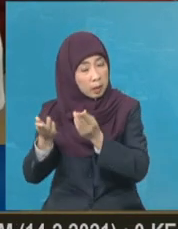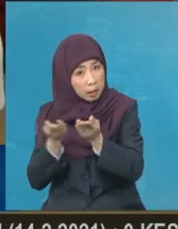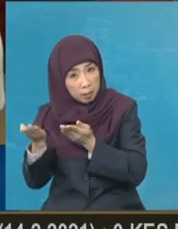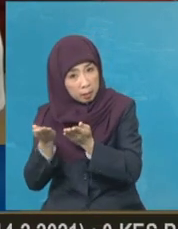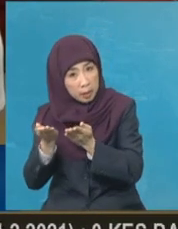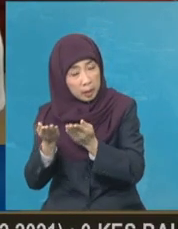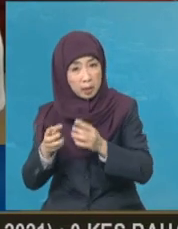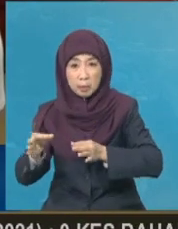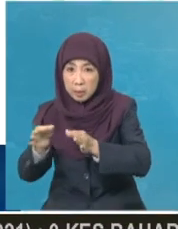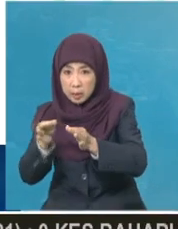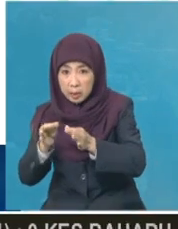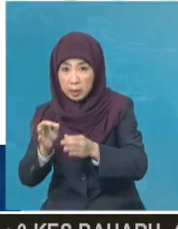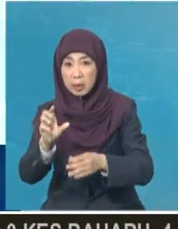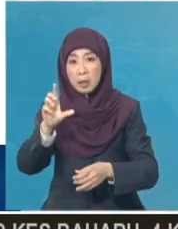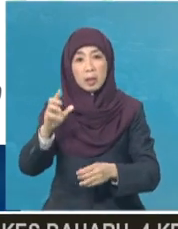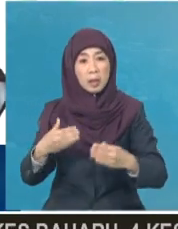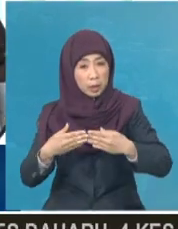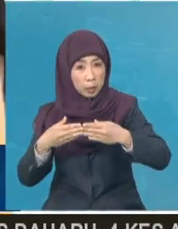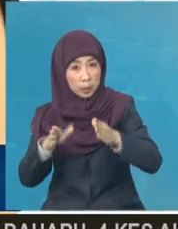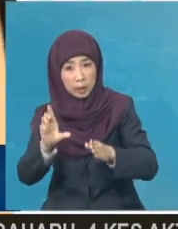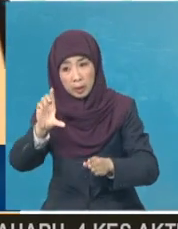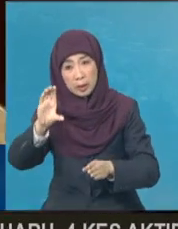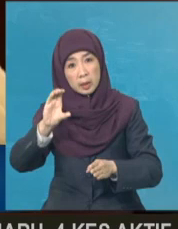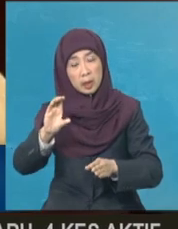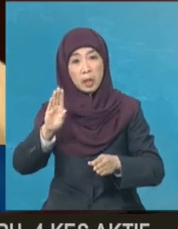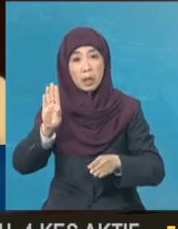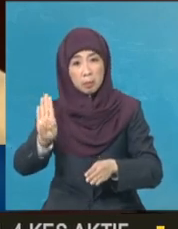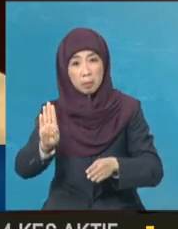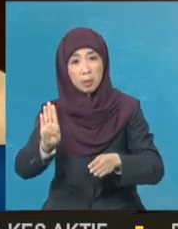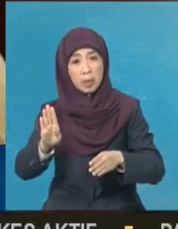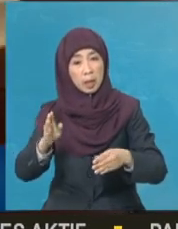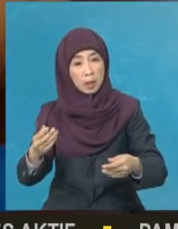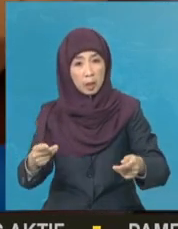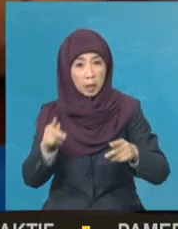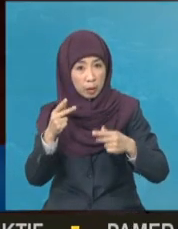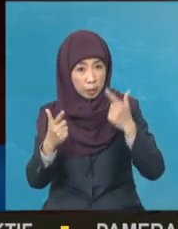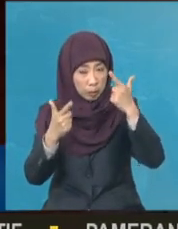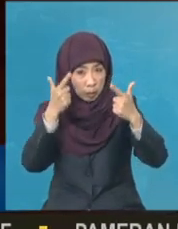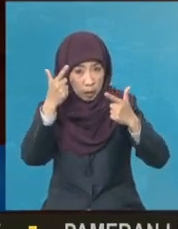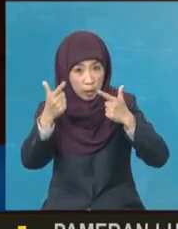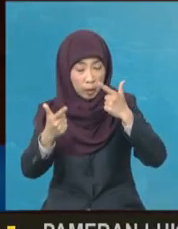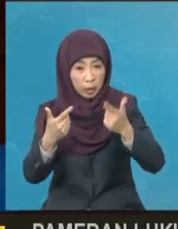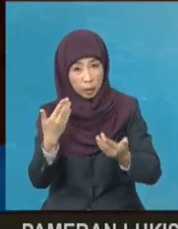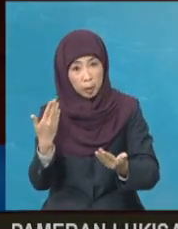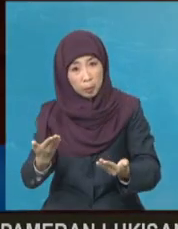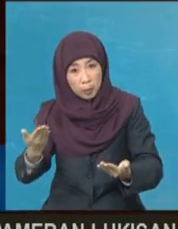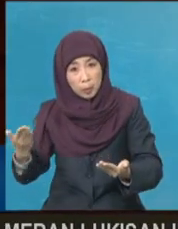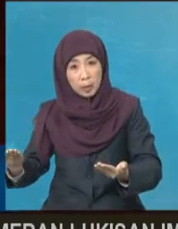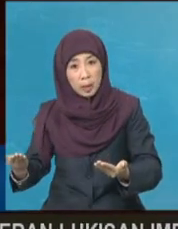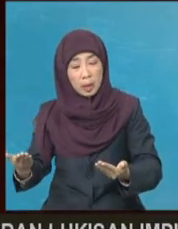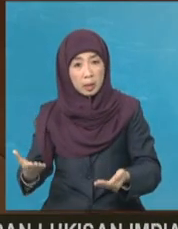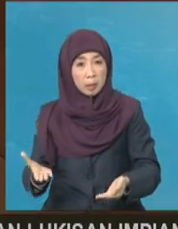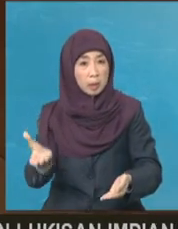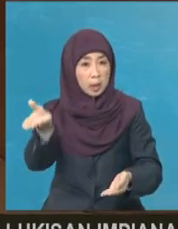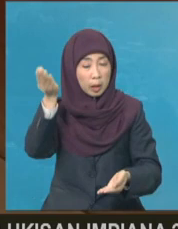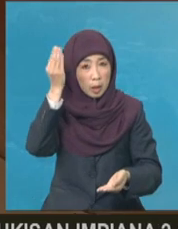menjelaskan hari terbuka LCD mendedahkan para pengunjung kemudahan-kemudahan yang disediakan di coles berkenaan disamping